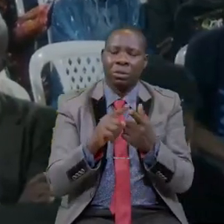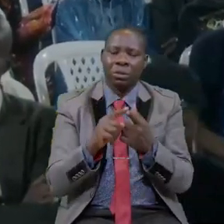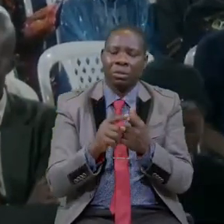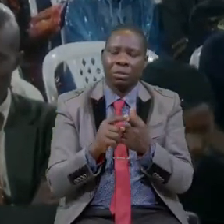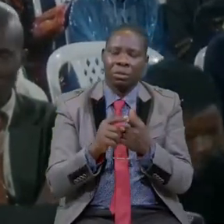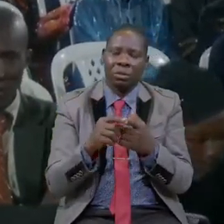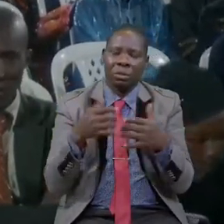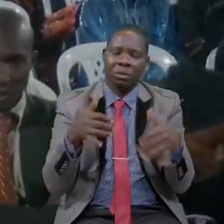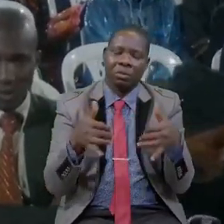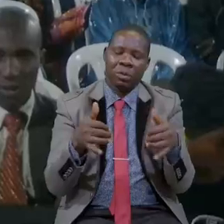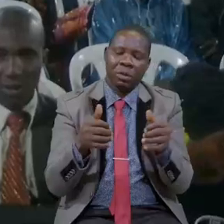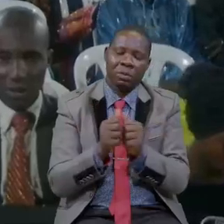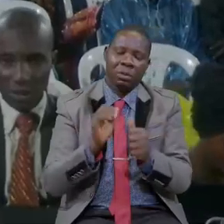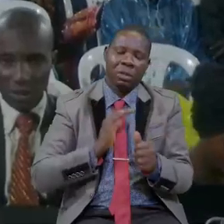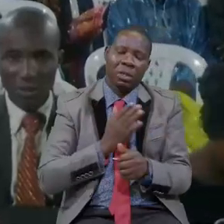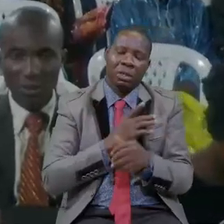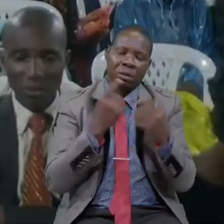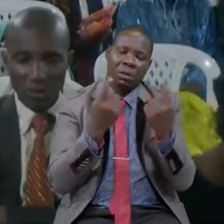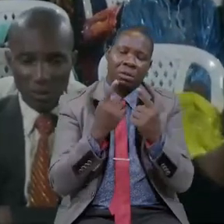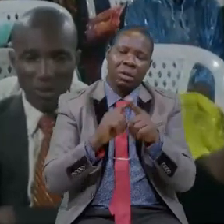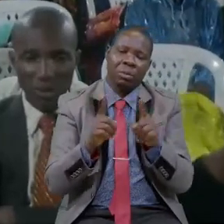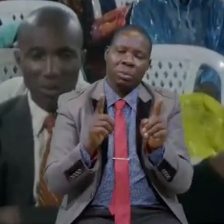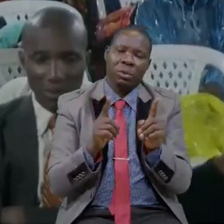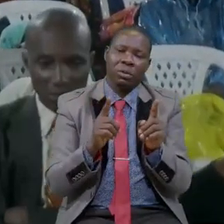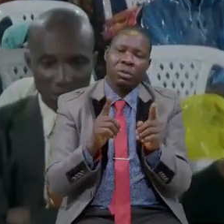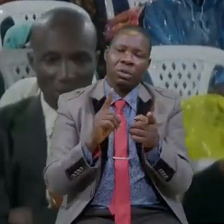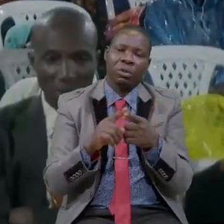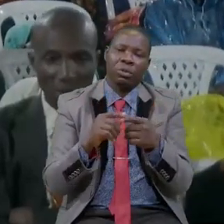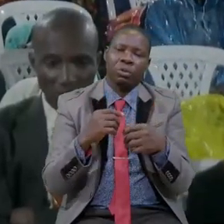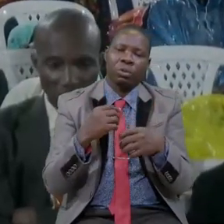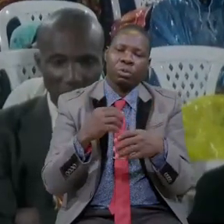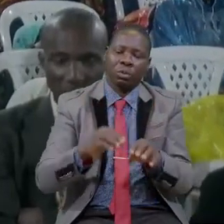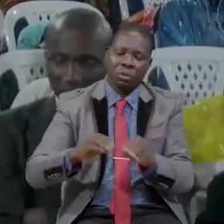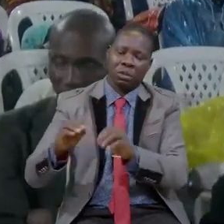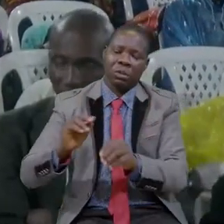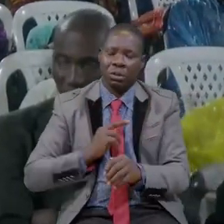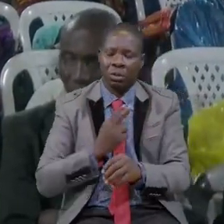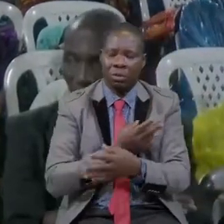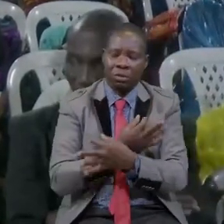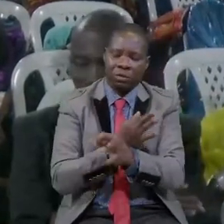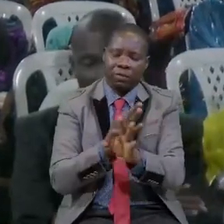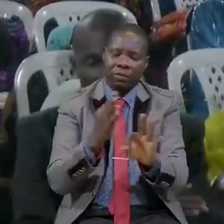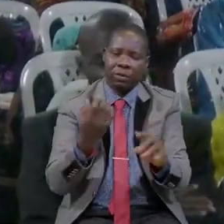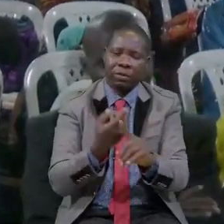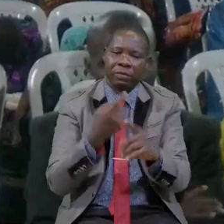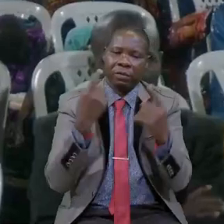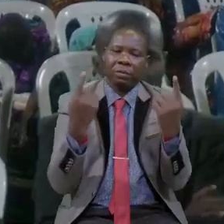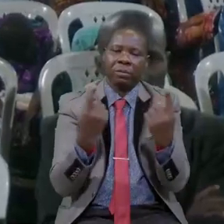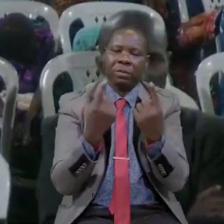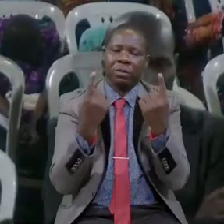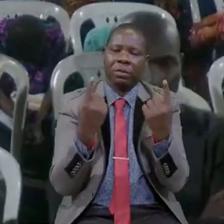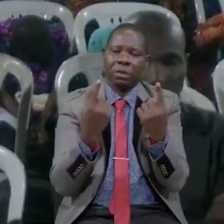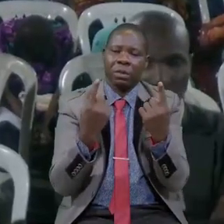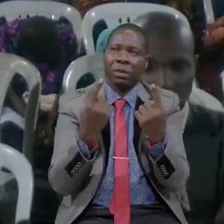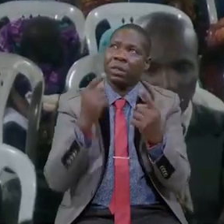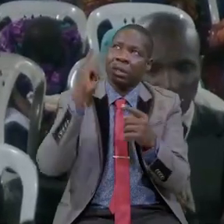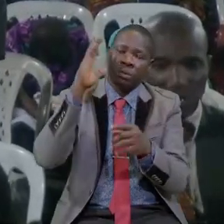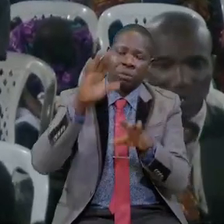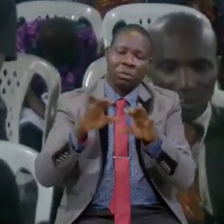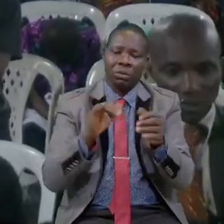pas survoler nos péchés, mais qui nous a franchis du péché. Il le